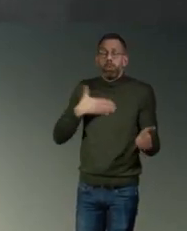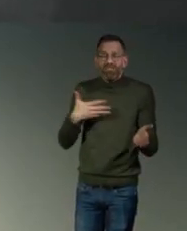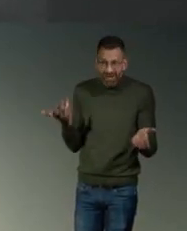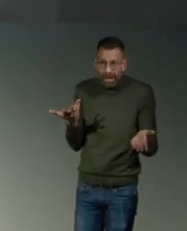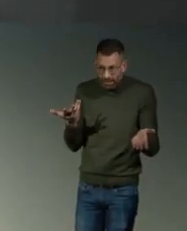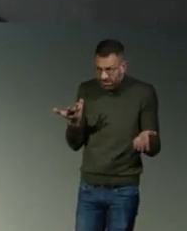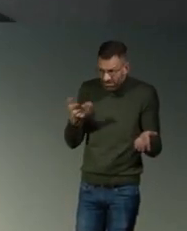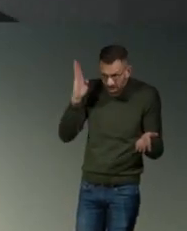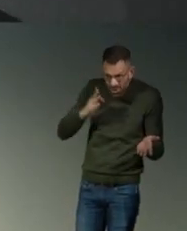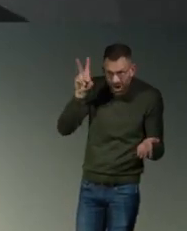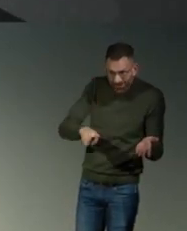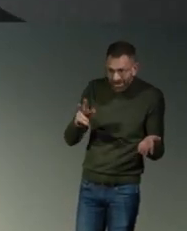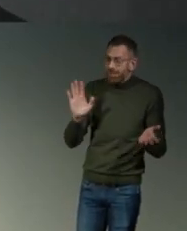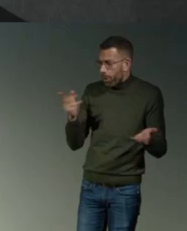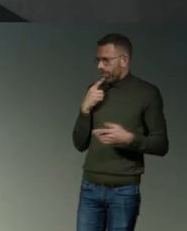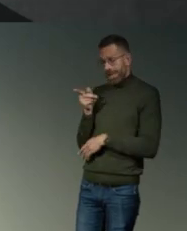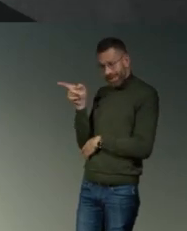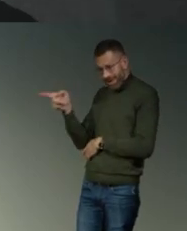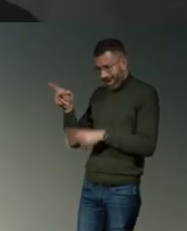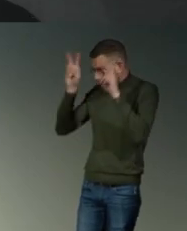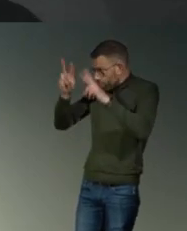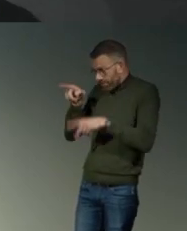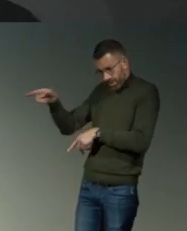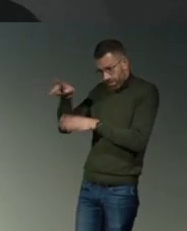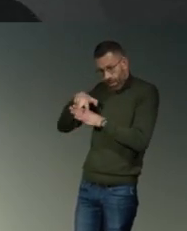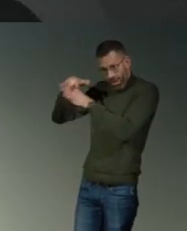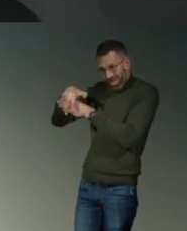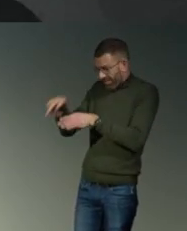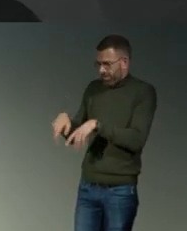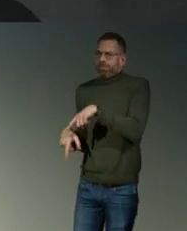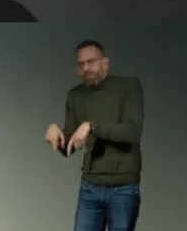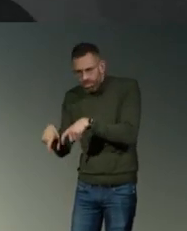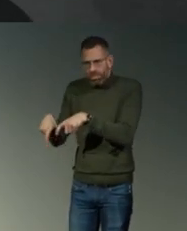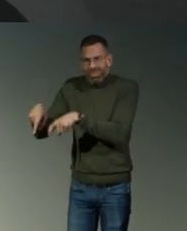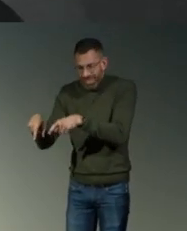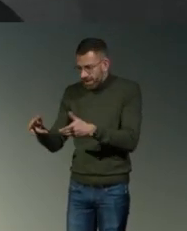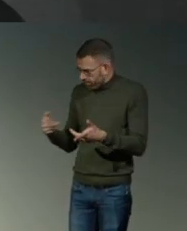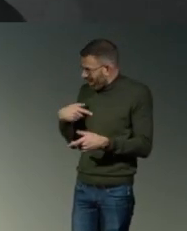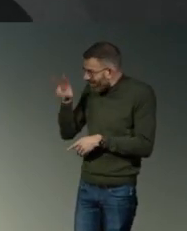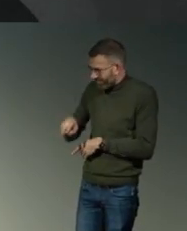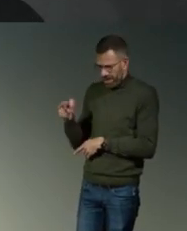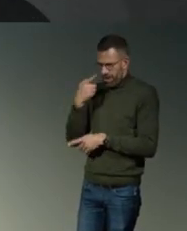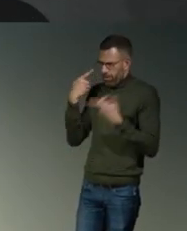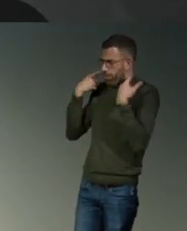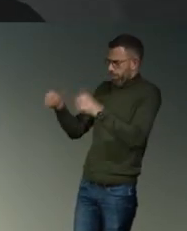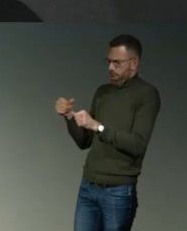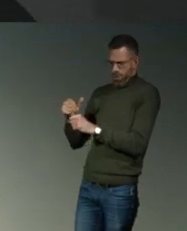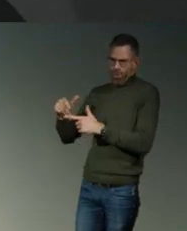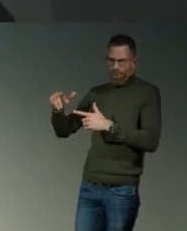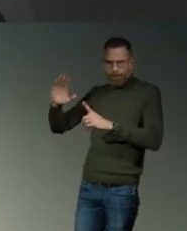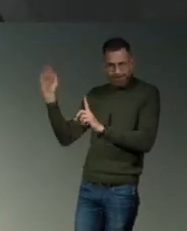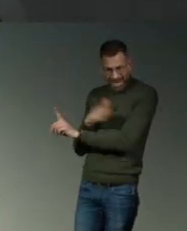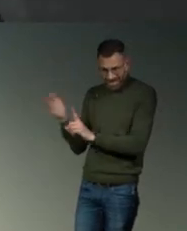pour être entendable. Ce cheval-là, typiquement, il était vraiment maltraité, en plus de la maltraitance ordinaire